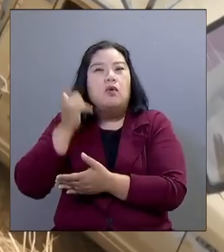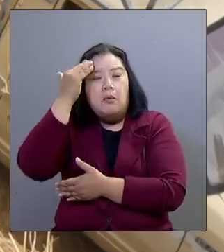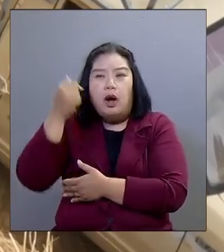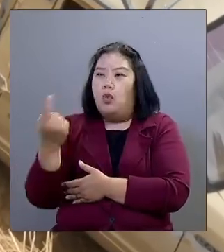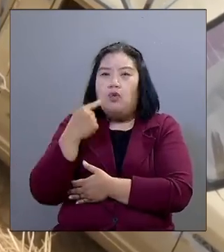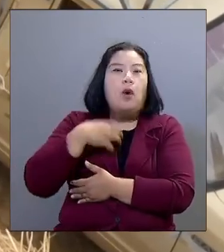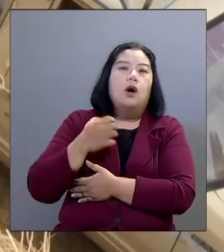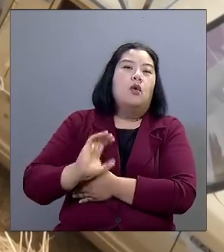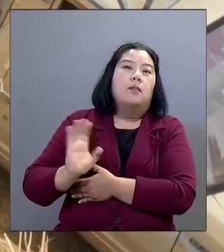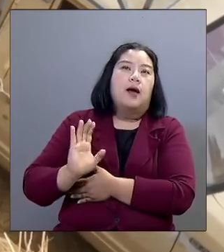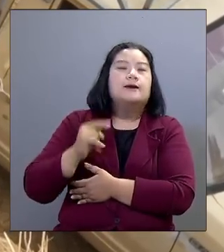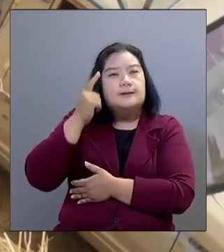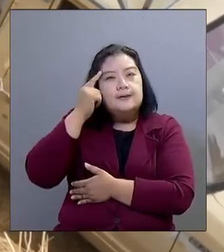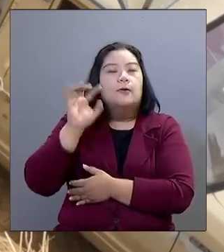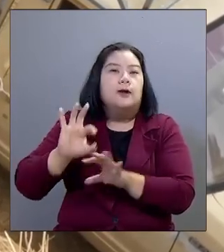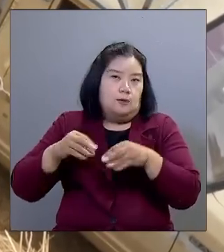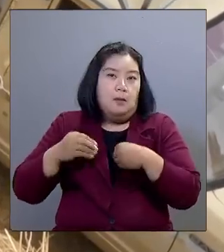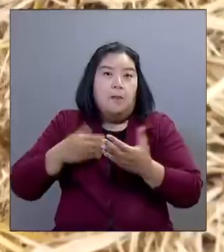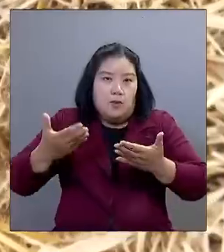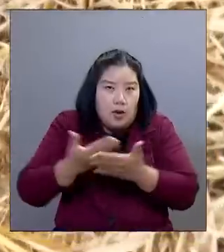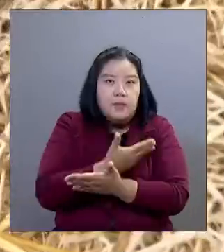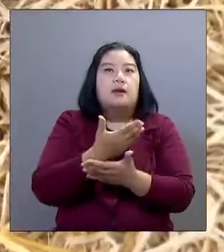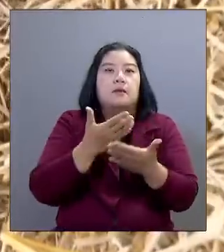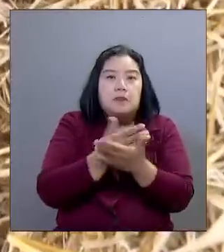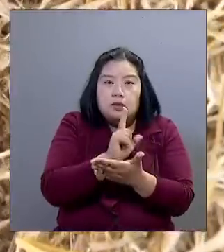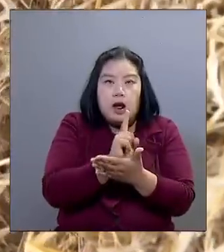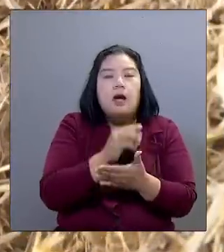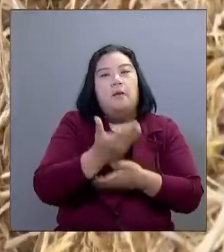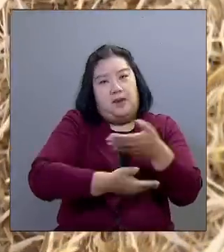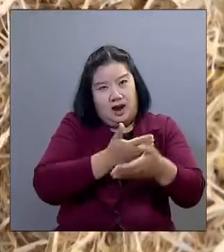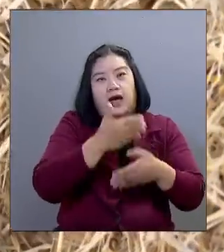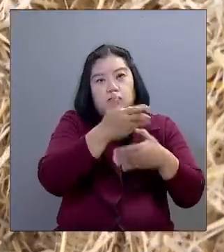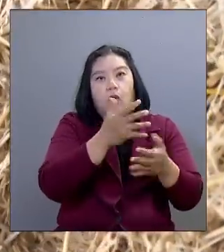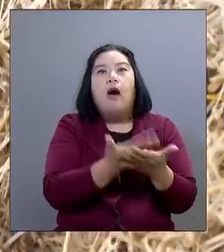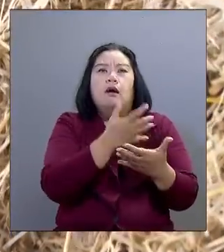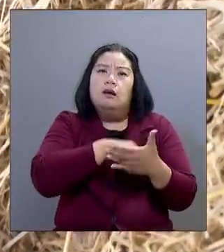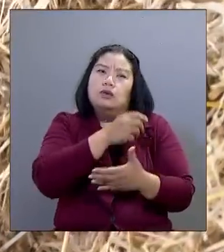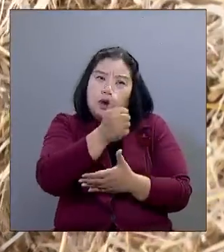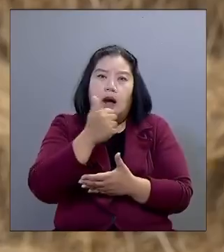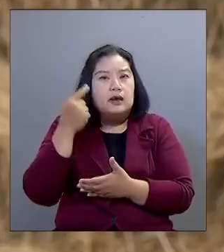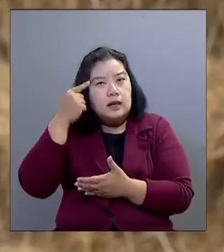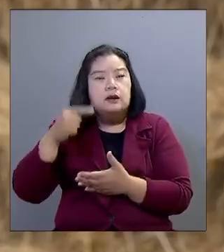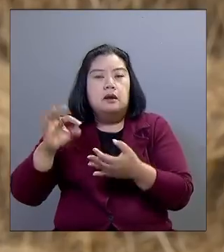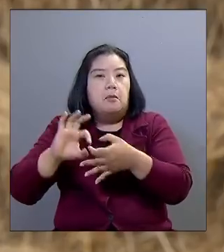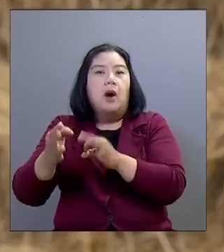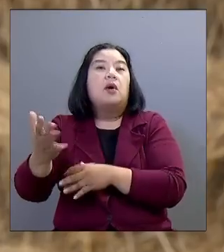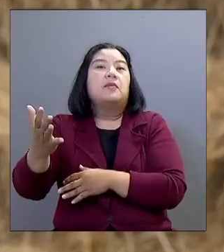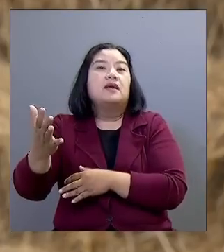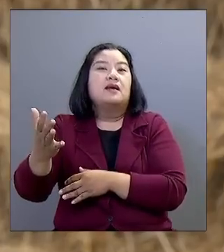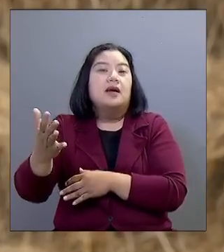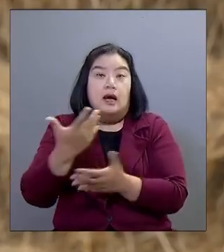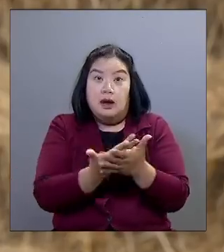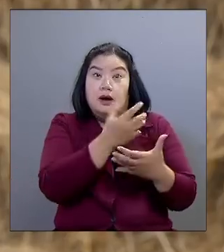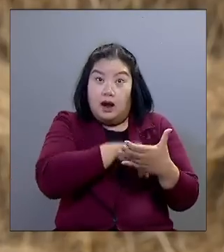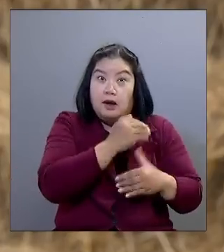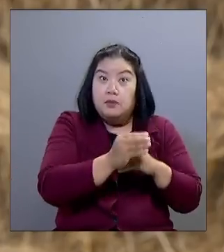อยู่แล้วเขาก็มองว่าเอ้ยงั้นเราก็เก็บไปขายเขาก็มีรายได้เพิ่มเพราะฉะนั้นนอกจากการเผาเขาก็มีรายได้เพิ่มแล้วนุ๊กมอง